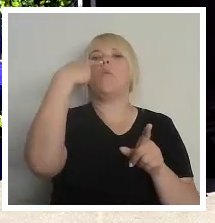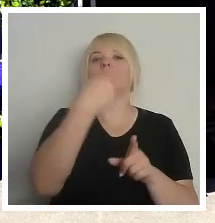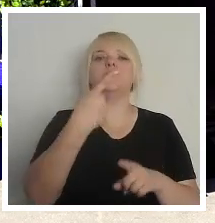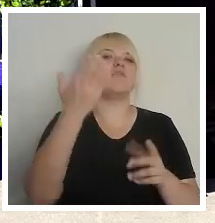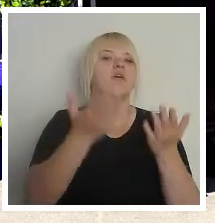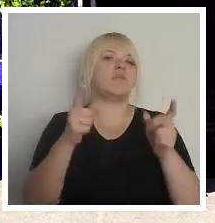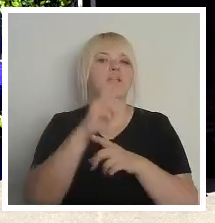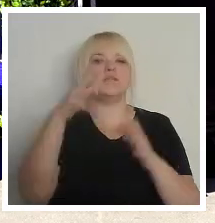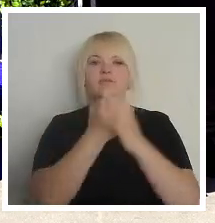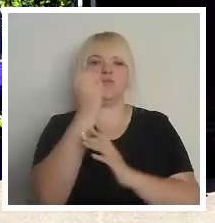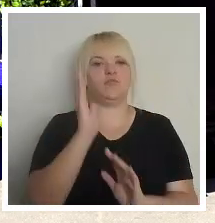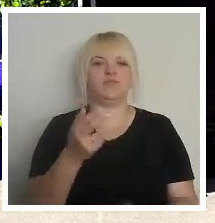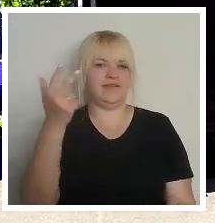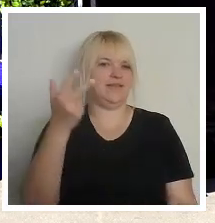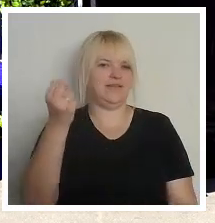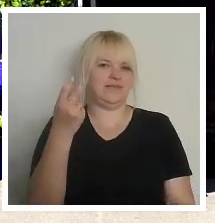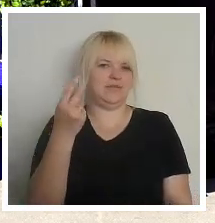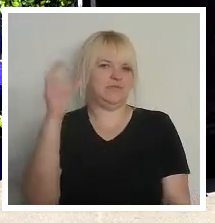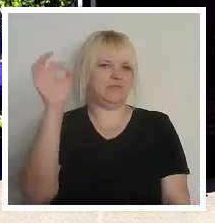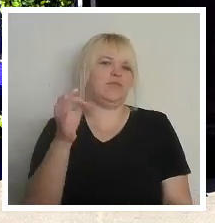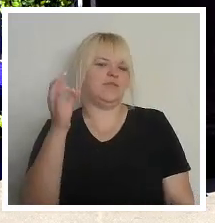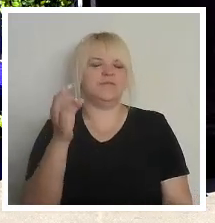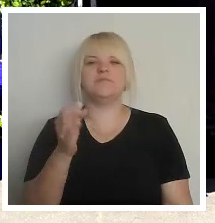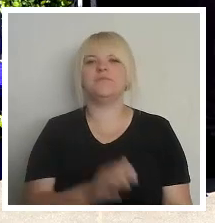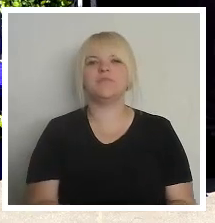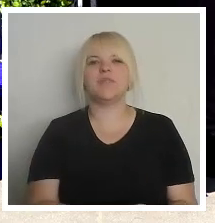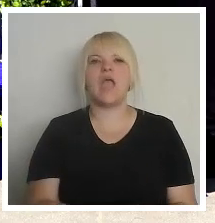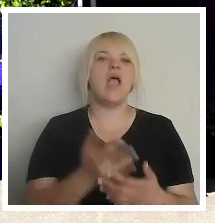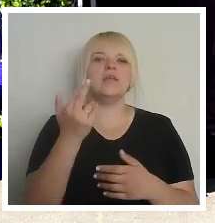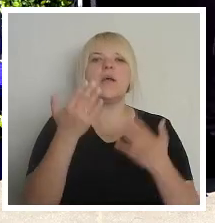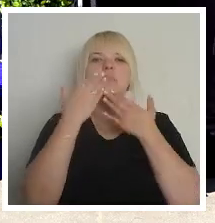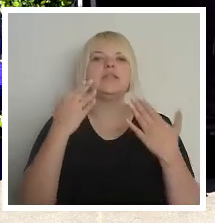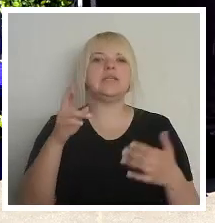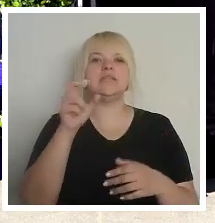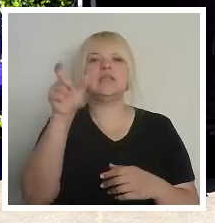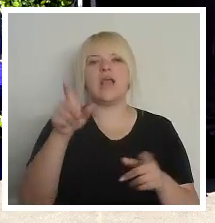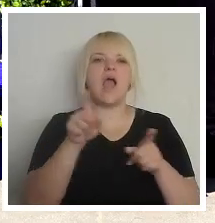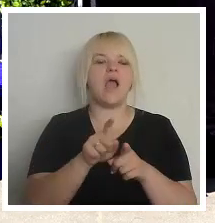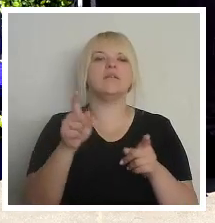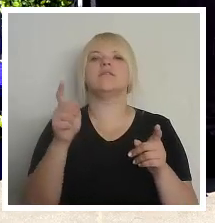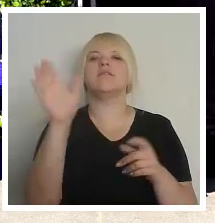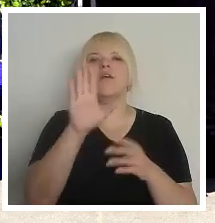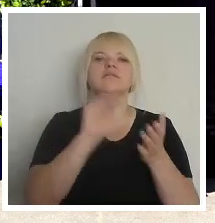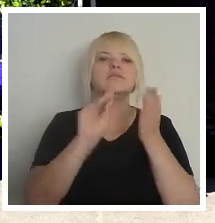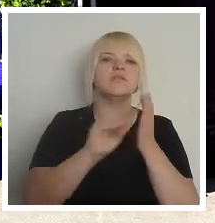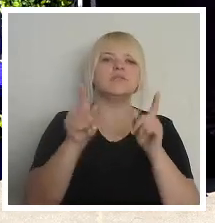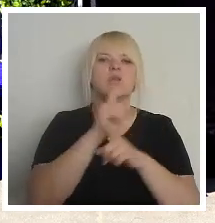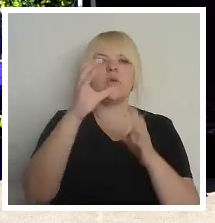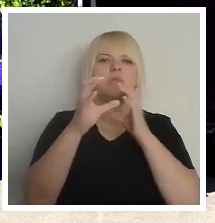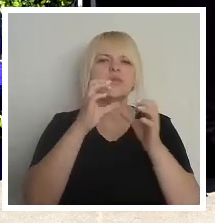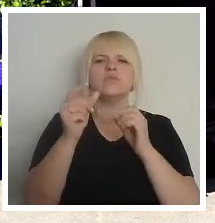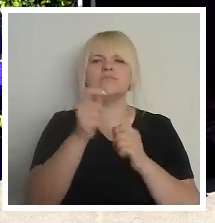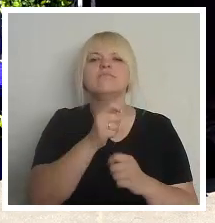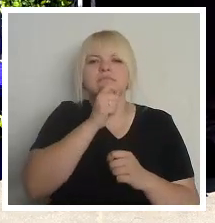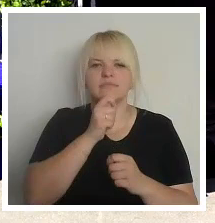bet jā, lūdzu. Jā, paldies. Rihards Bambals, Valsts kancelējā, vadu strateģisko komunikāciju. Tuvāk drusciņ mikrofonu.